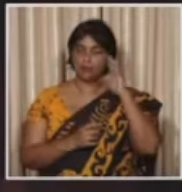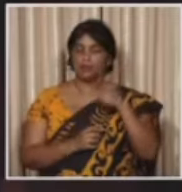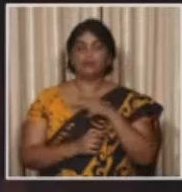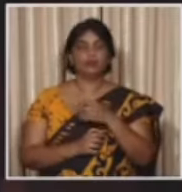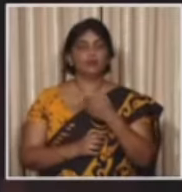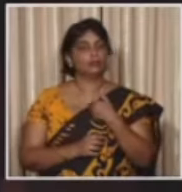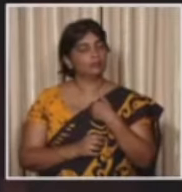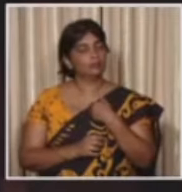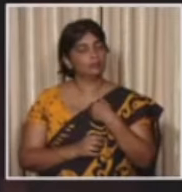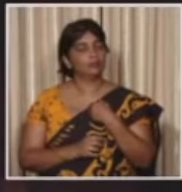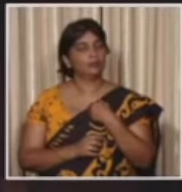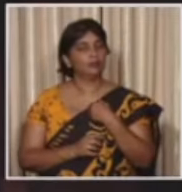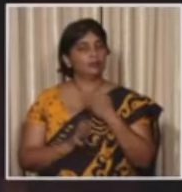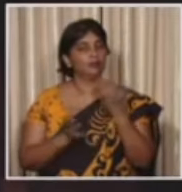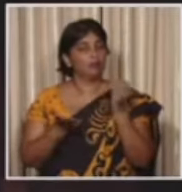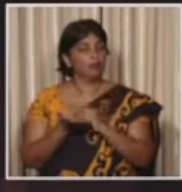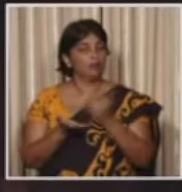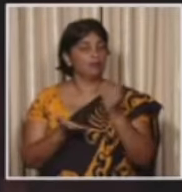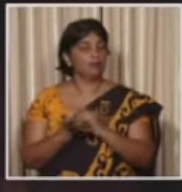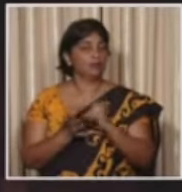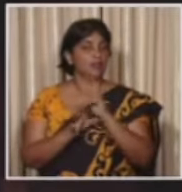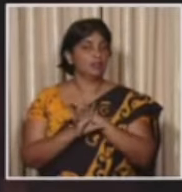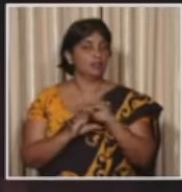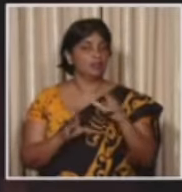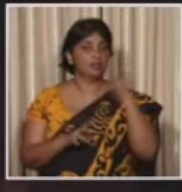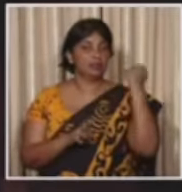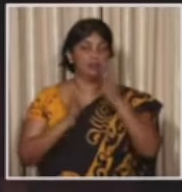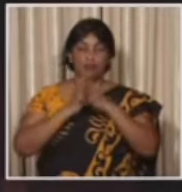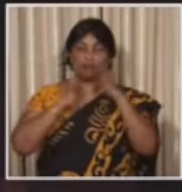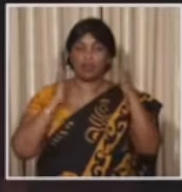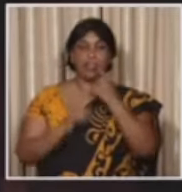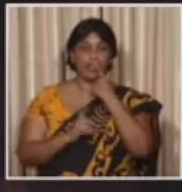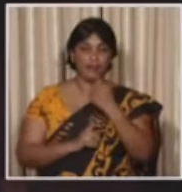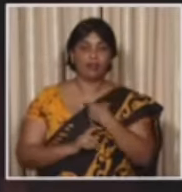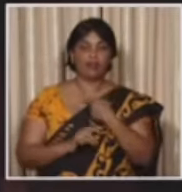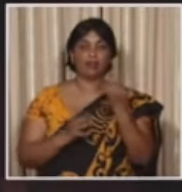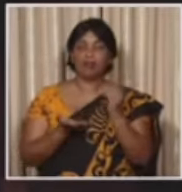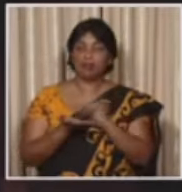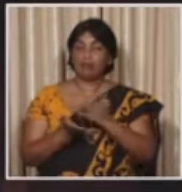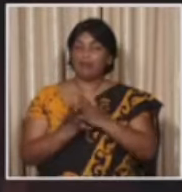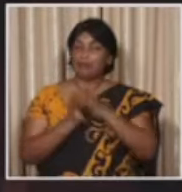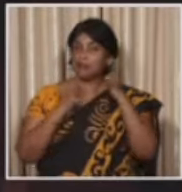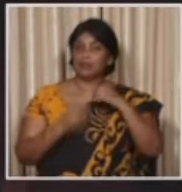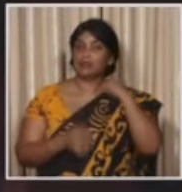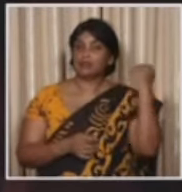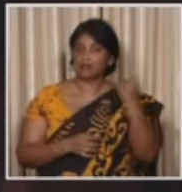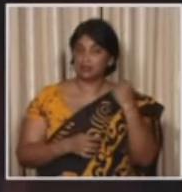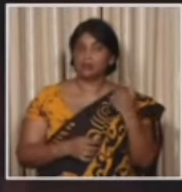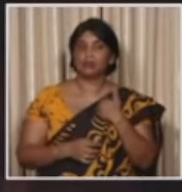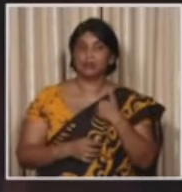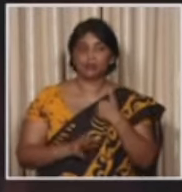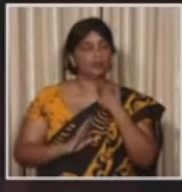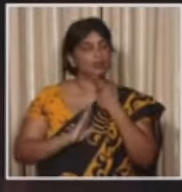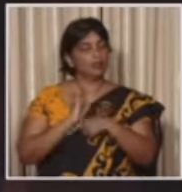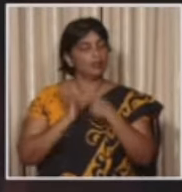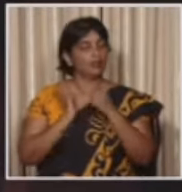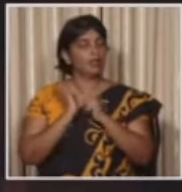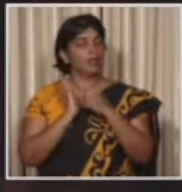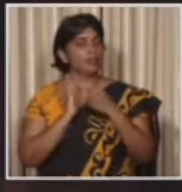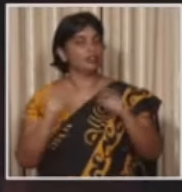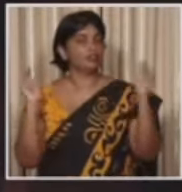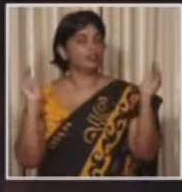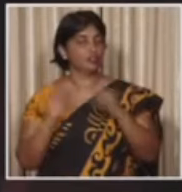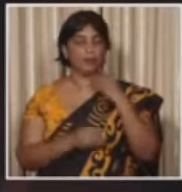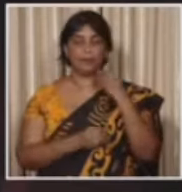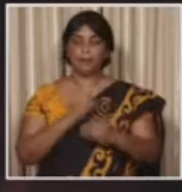මම 18 වතාවක් මේ වැඩියෙන් කතා කරනවා කිව්වනේ. වැඩියෙන්ම කතා කරලා මේ රටේ ශුද්‍ර කුඩා හා මධ්‍ය